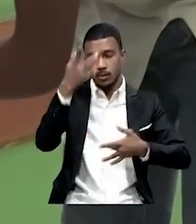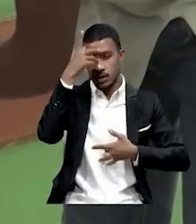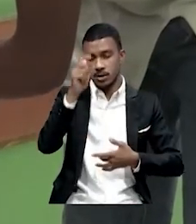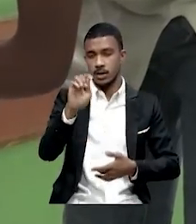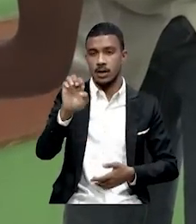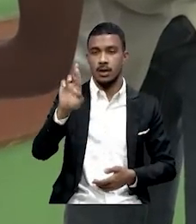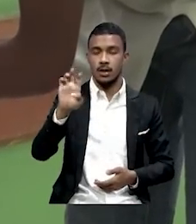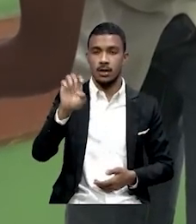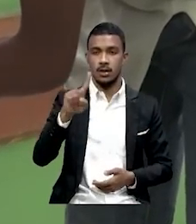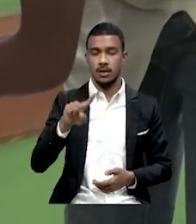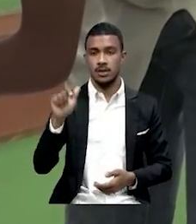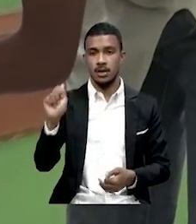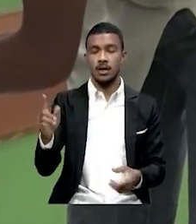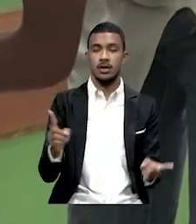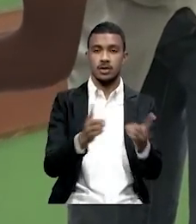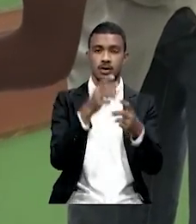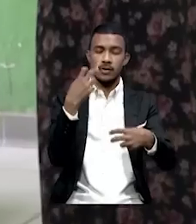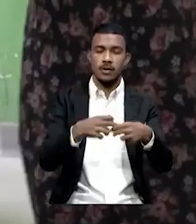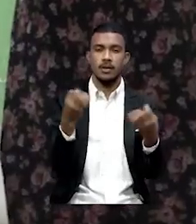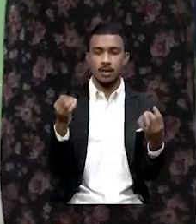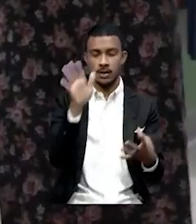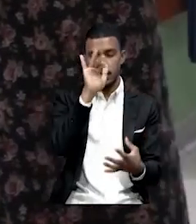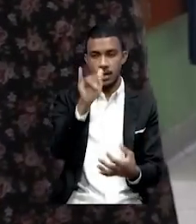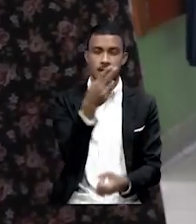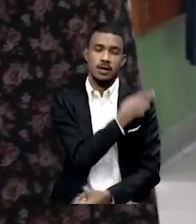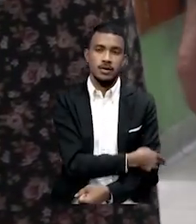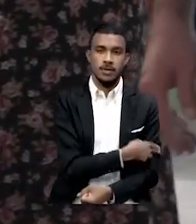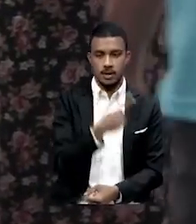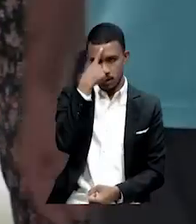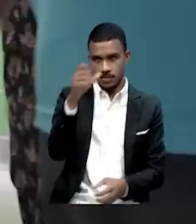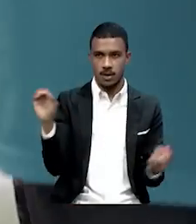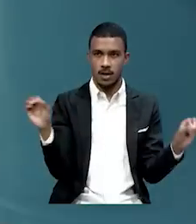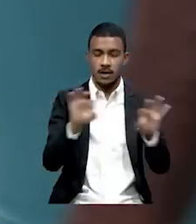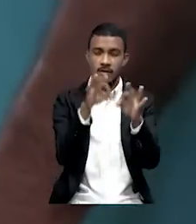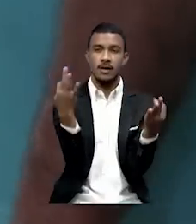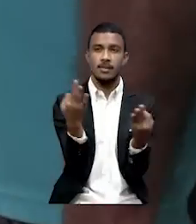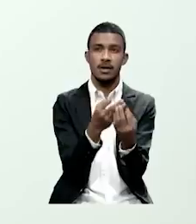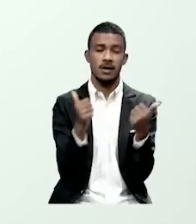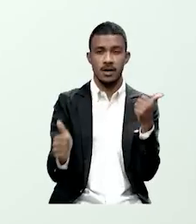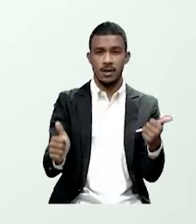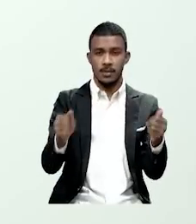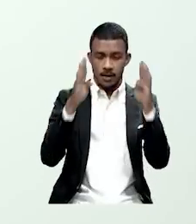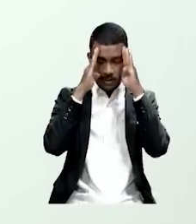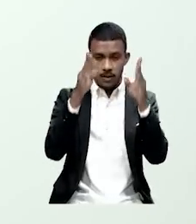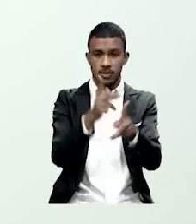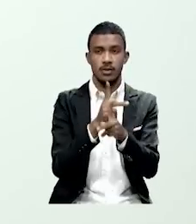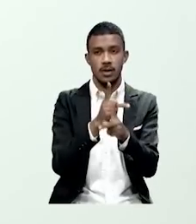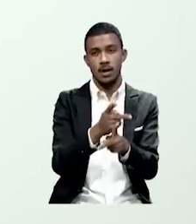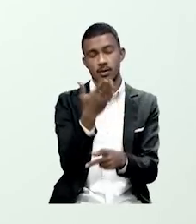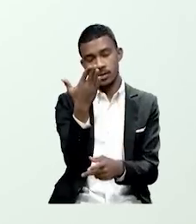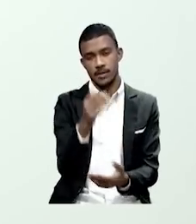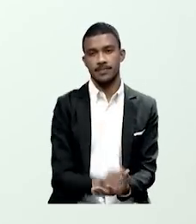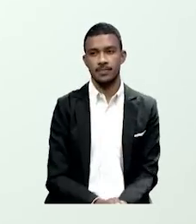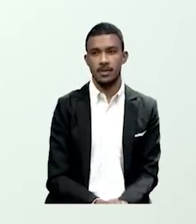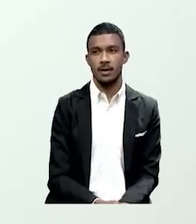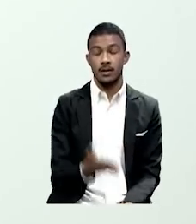asor dificuldade oi durante baixa. Tamba la ia família Ruman nebe fa atenção máximo. Paciente ne nia